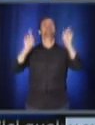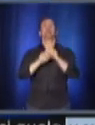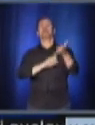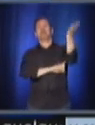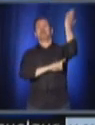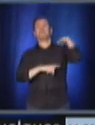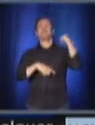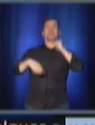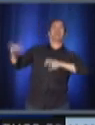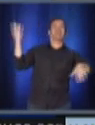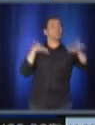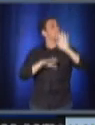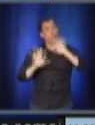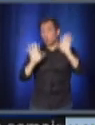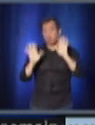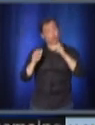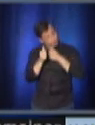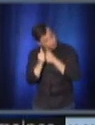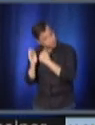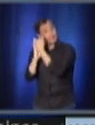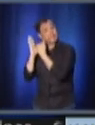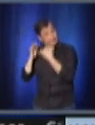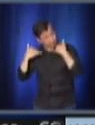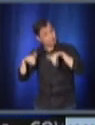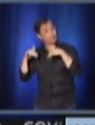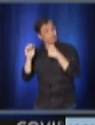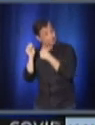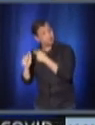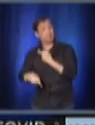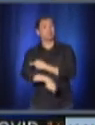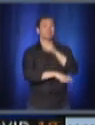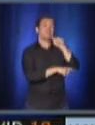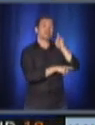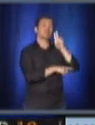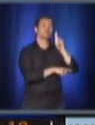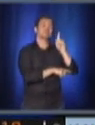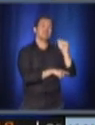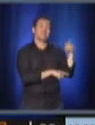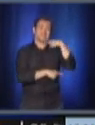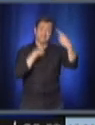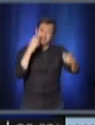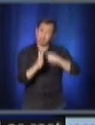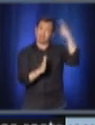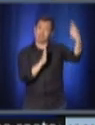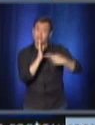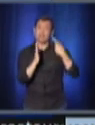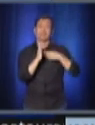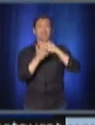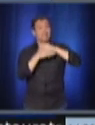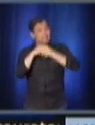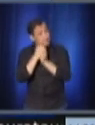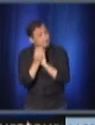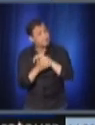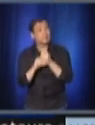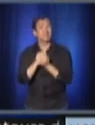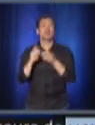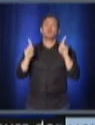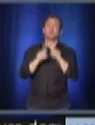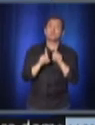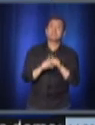règles. Le Dr Arruda l'a dit à maintes reprises, il faut se laver les mains, respecter la distanciation physique